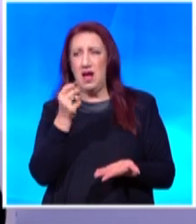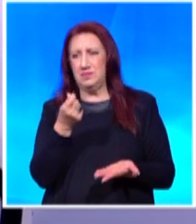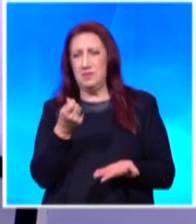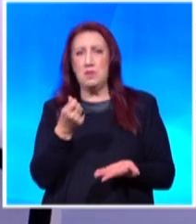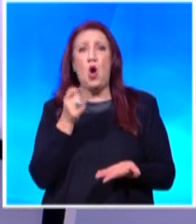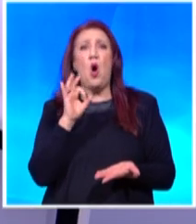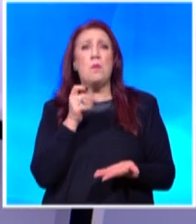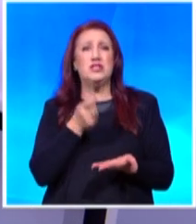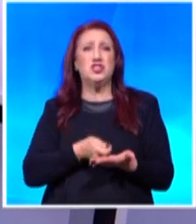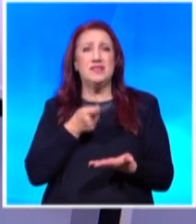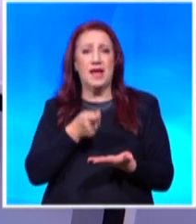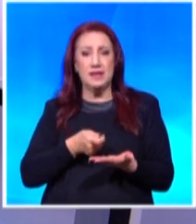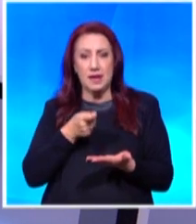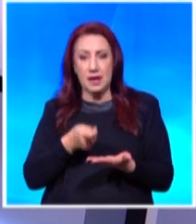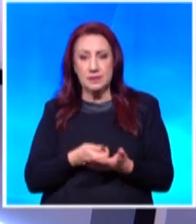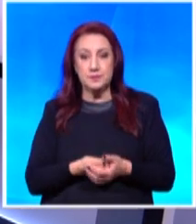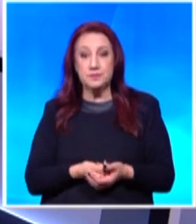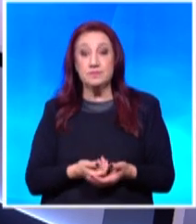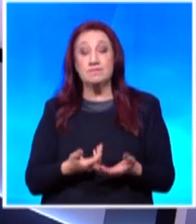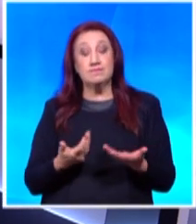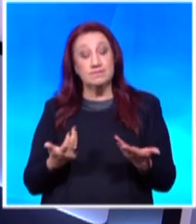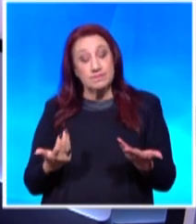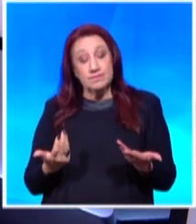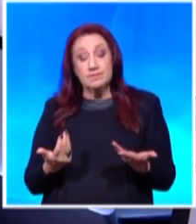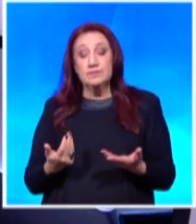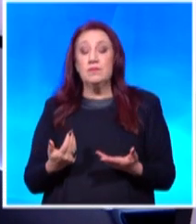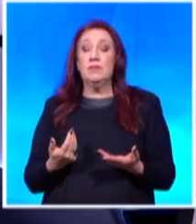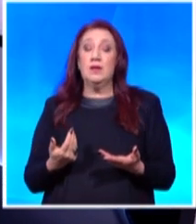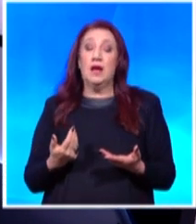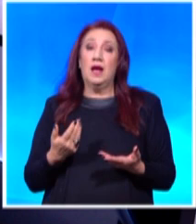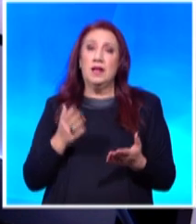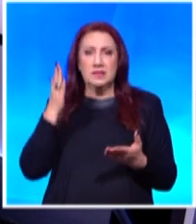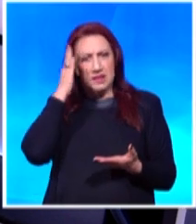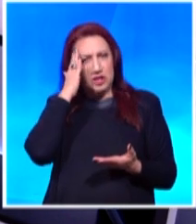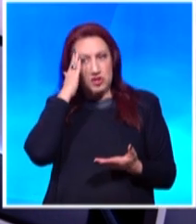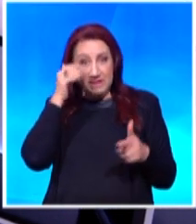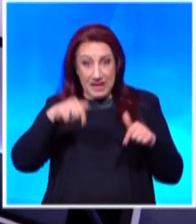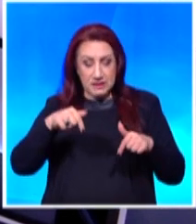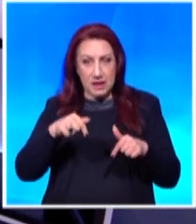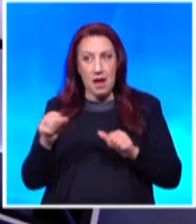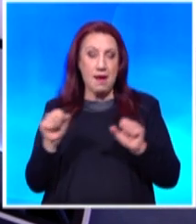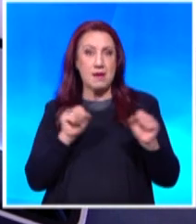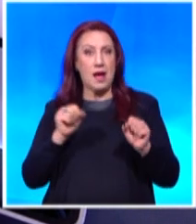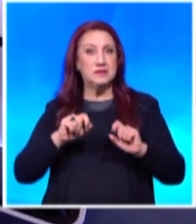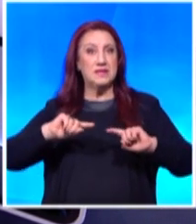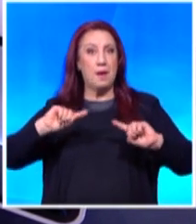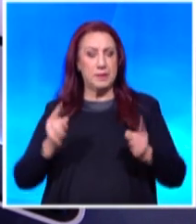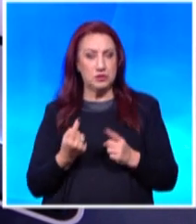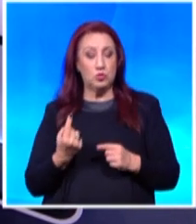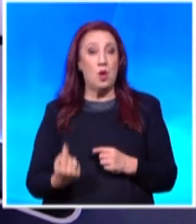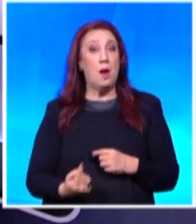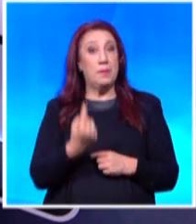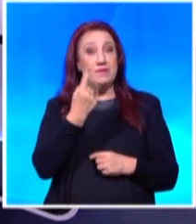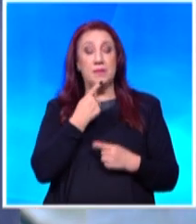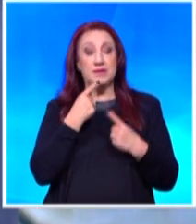Трябва да си признаем, че в този случай държавата реагира много бързо. За първи път заявява, че всяко домакинство може